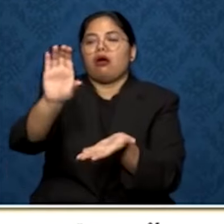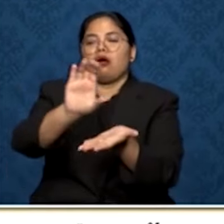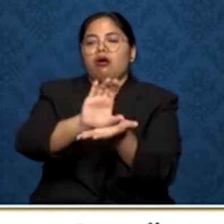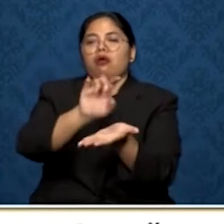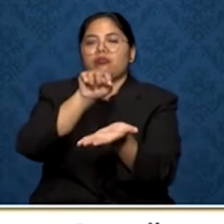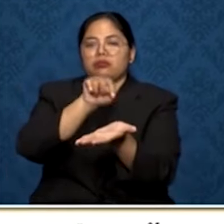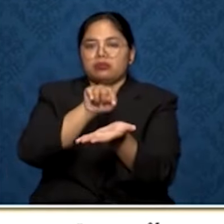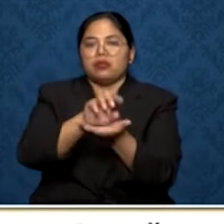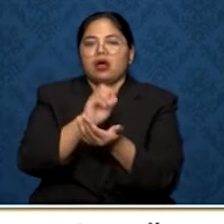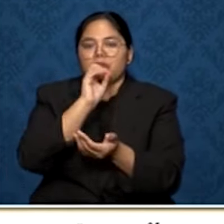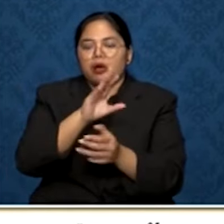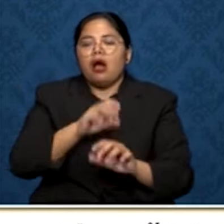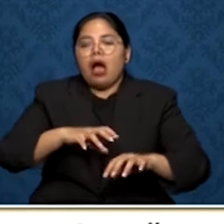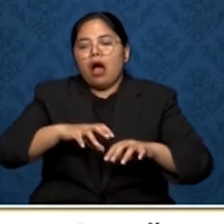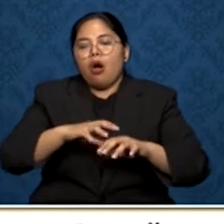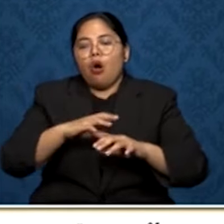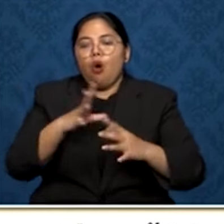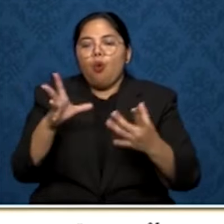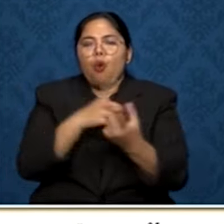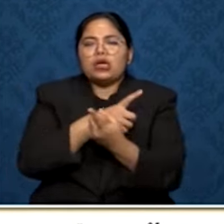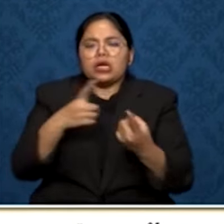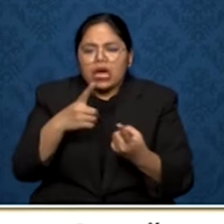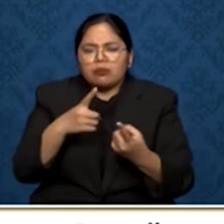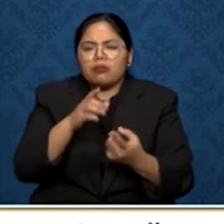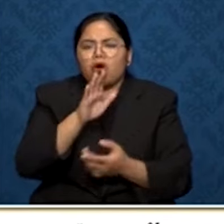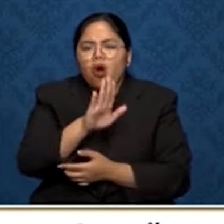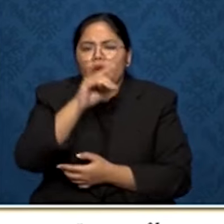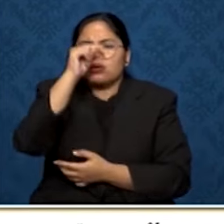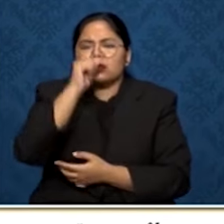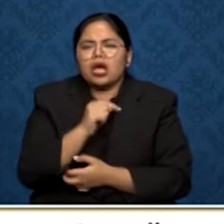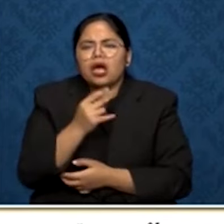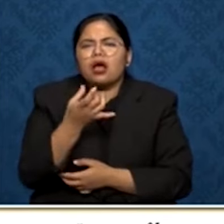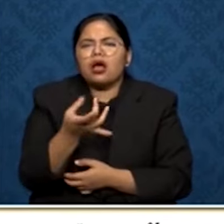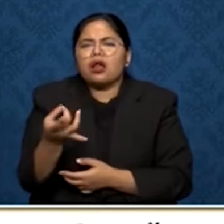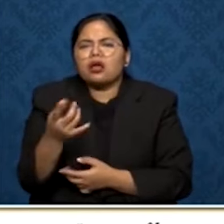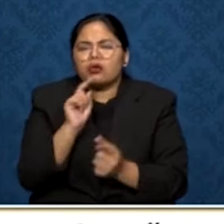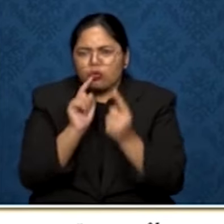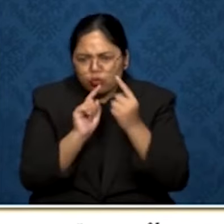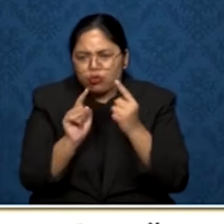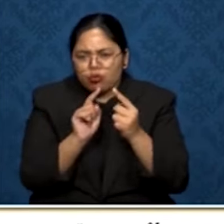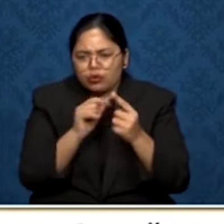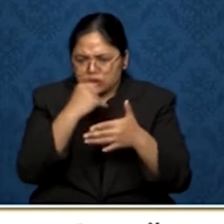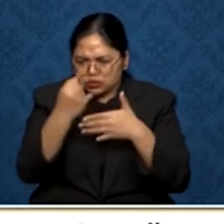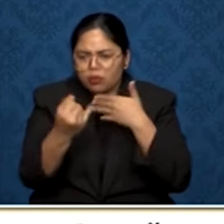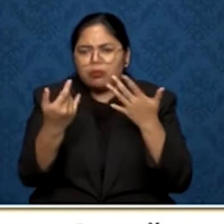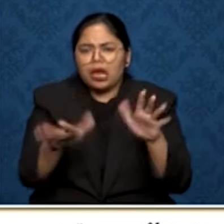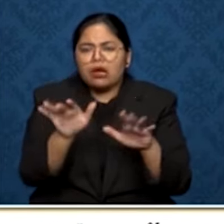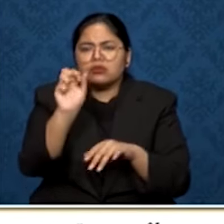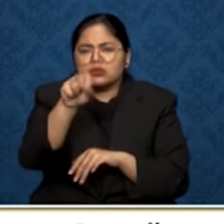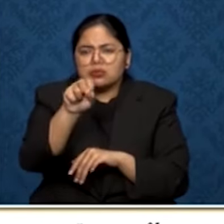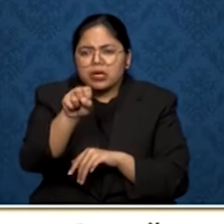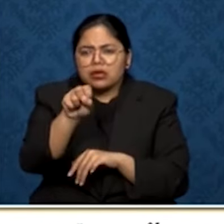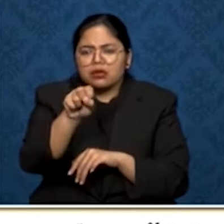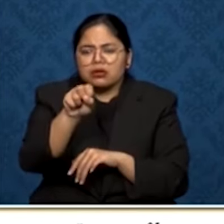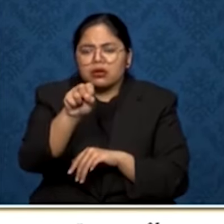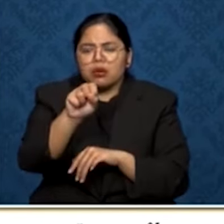ประตญญาวันธรมสร้างสารไทยอะไรก่อนคุยกันเสรแลวเหอเวทีนำเสนอ แห่ง